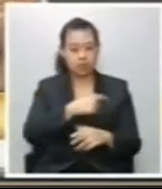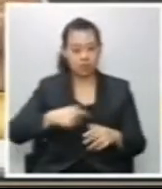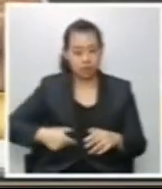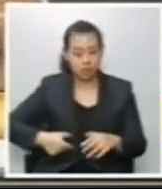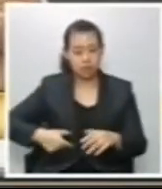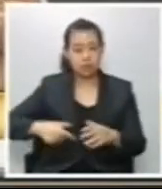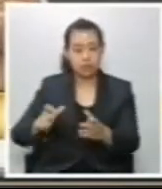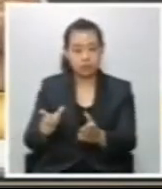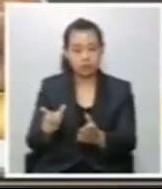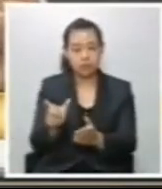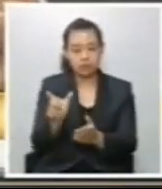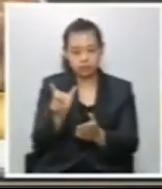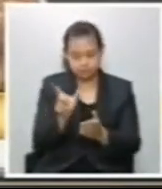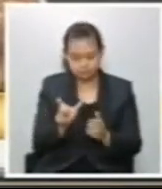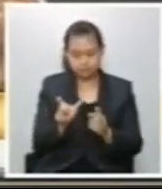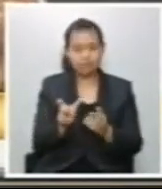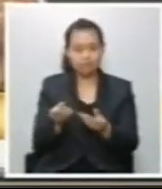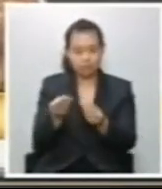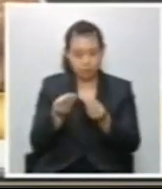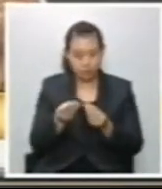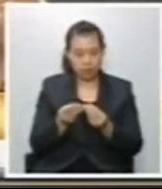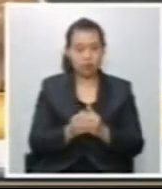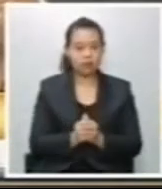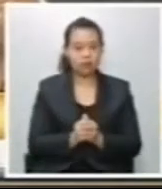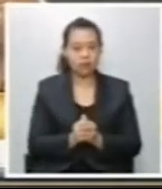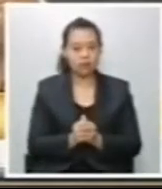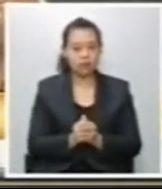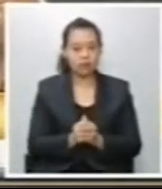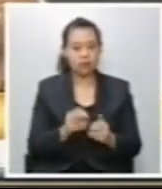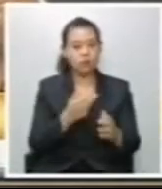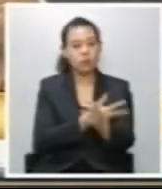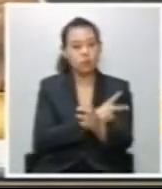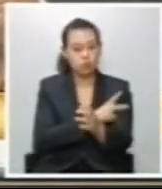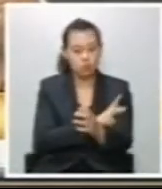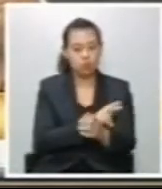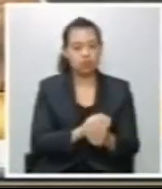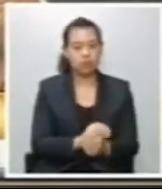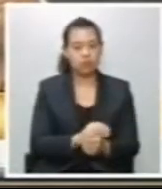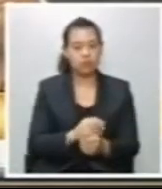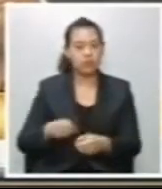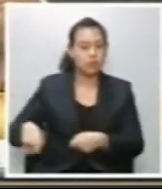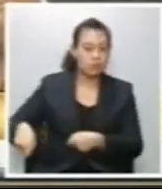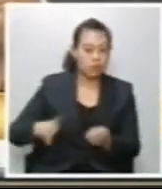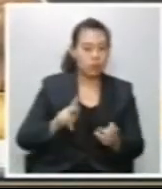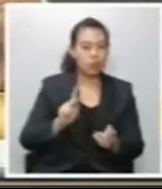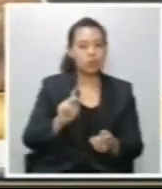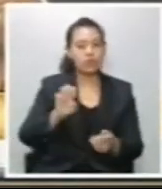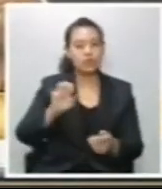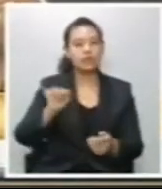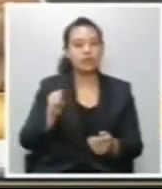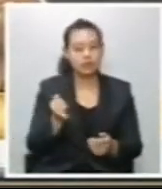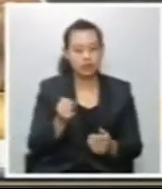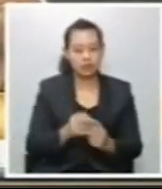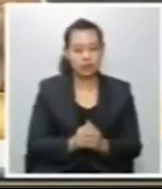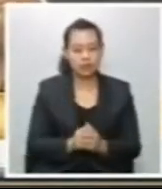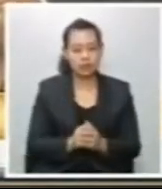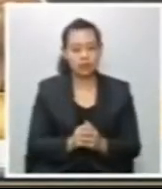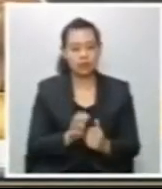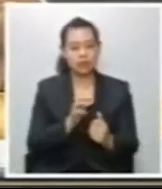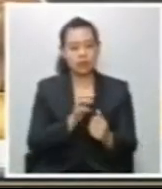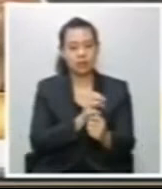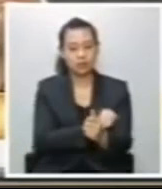กนามสกุลช้างน้ำที่ภูเก็ตมีนามสกุลประมงกิจที่สตูลมีนามสกุลหาน